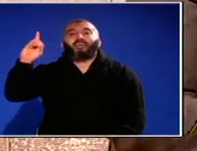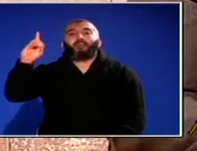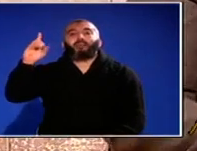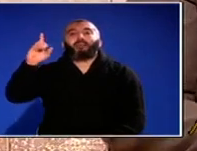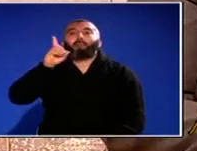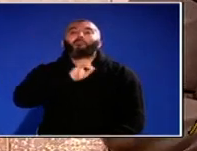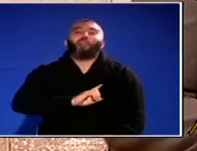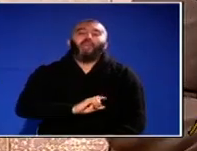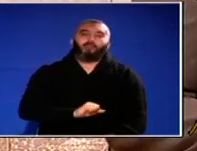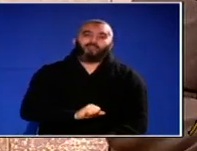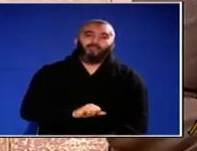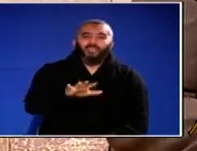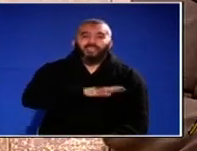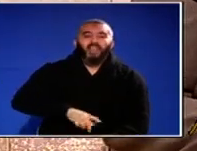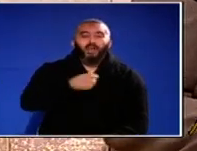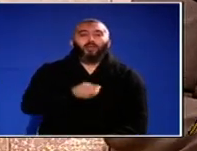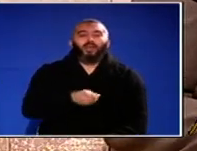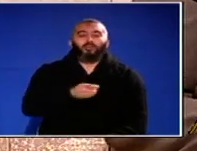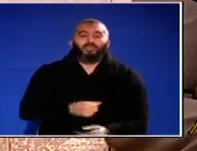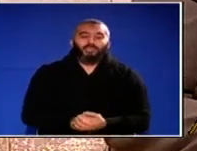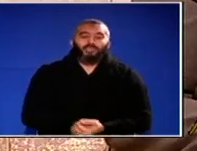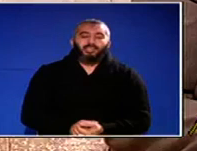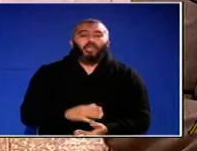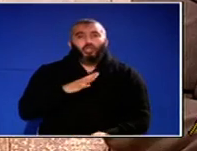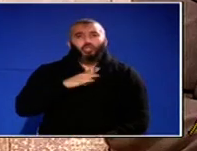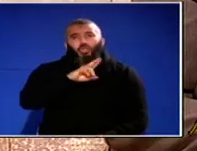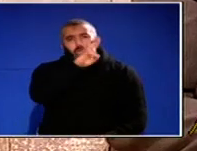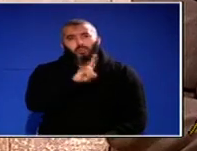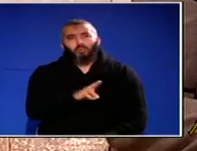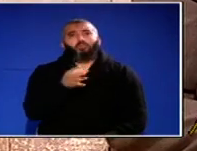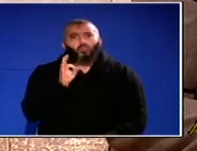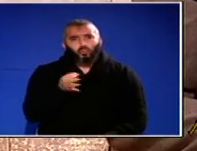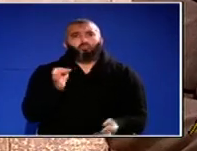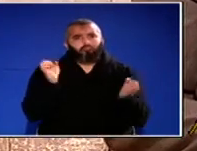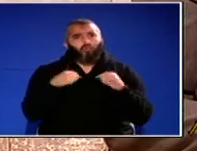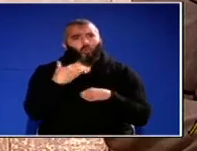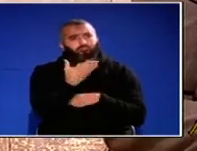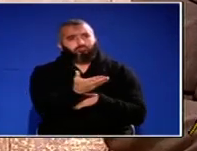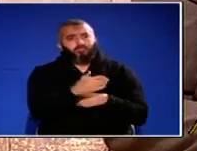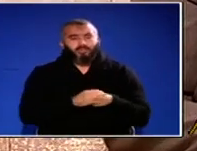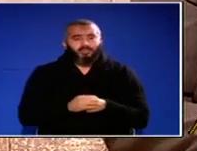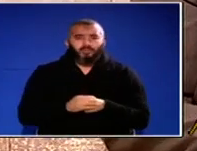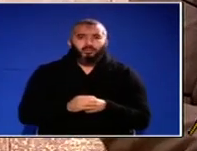اخي عندي سؤال حبيت نسال الشيوخ اللي كان ممكن. مرحبا سي عبد الحميد.